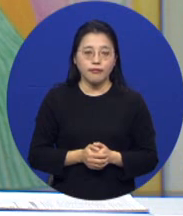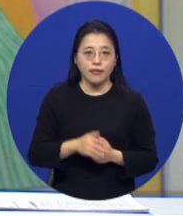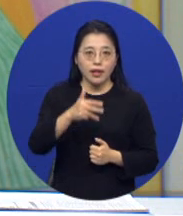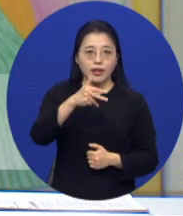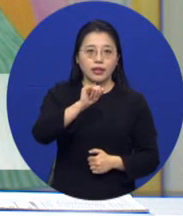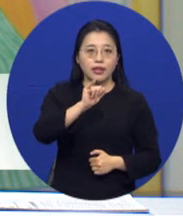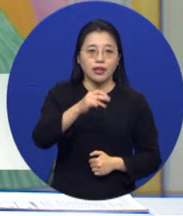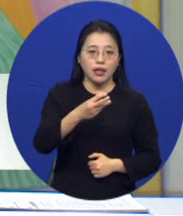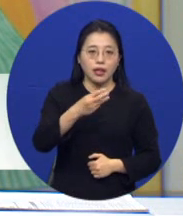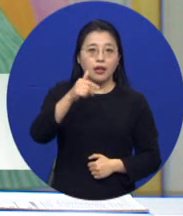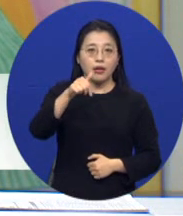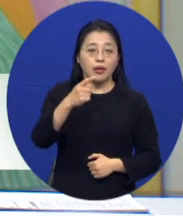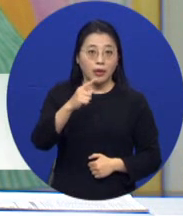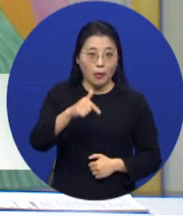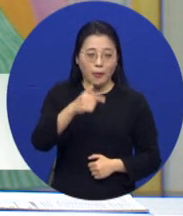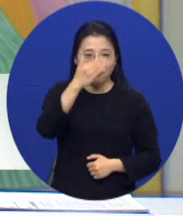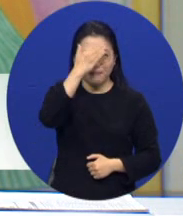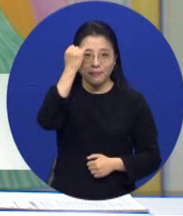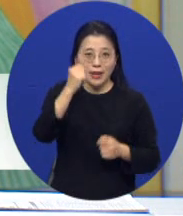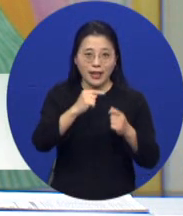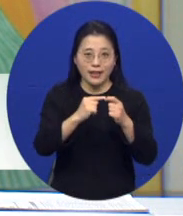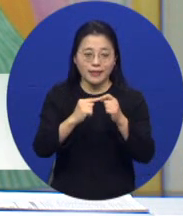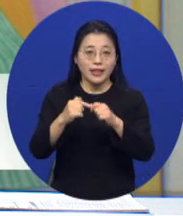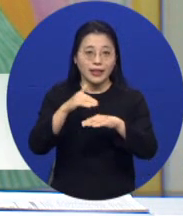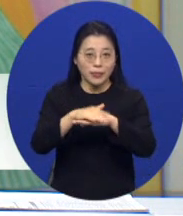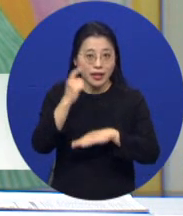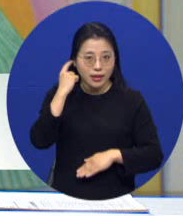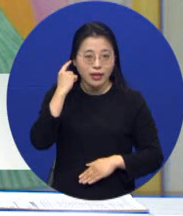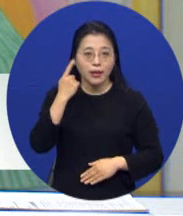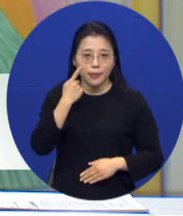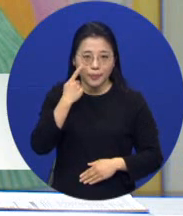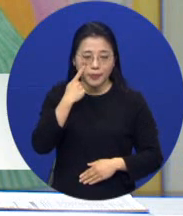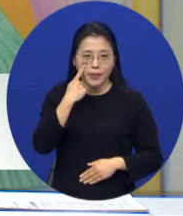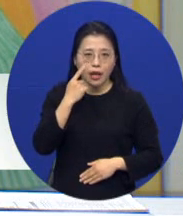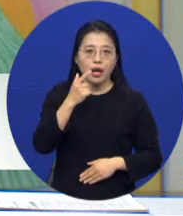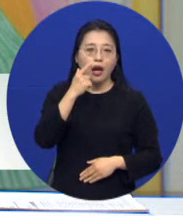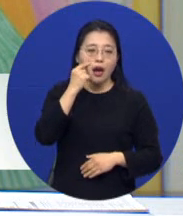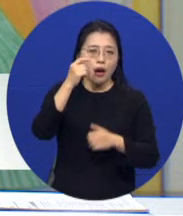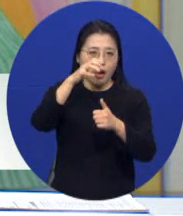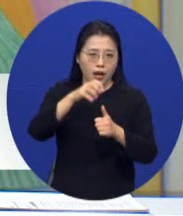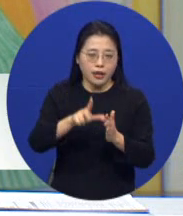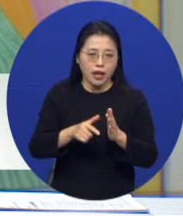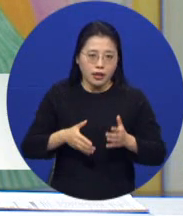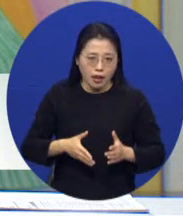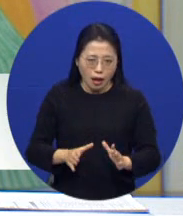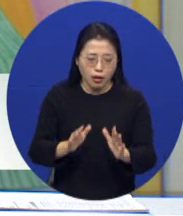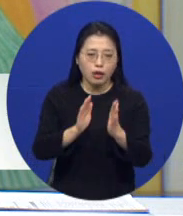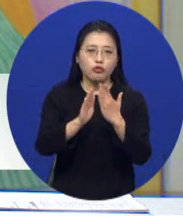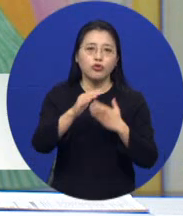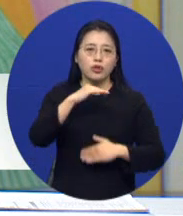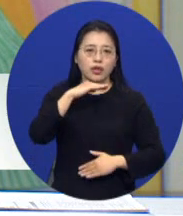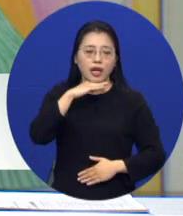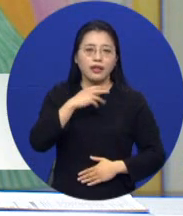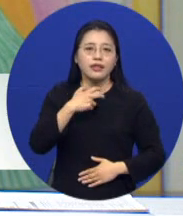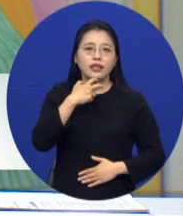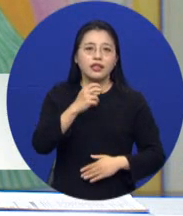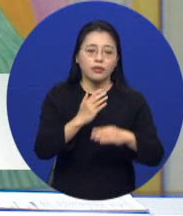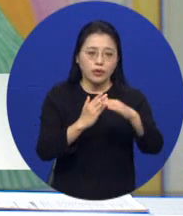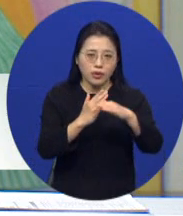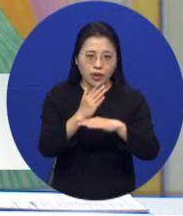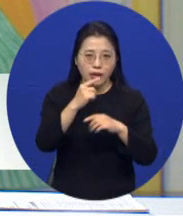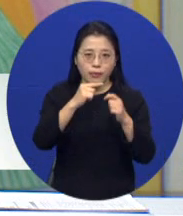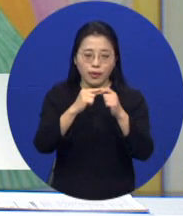칠곡 할매 글꼴이라고 들어보셨나요 일제강점기에 태어나 일은 넘어 한글을 배운 경북 칠곡